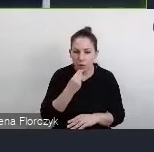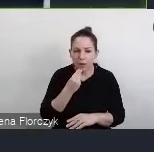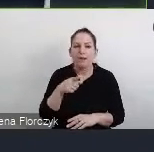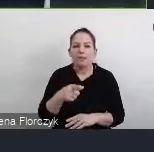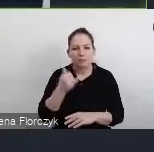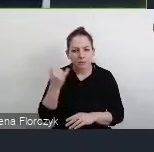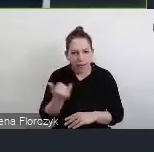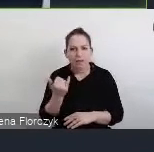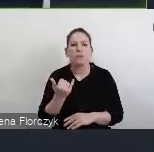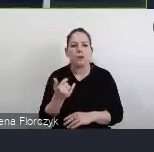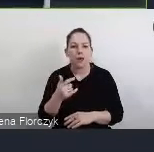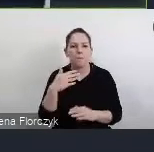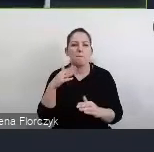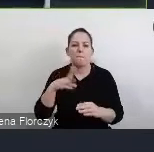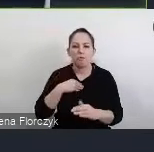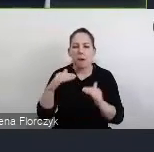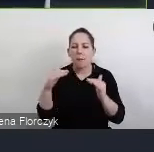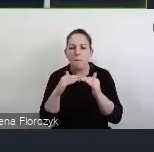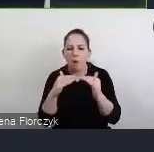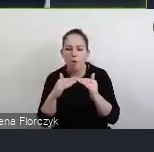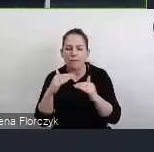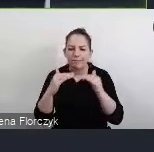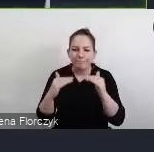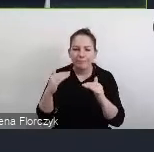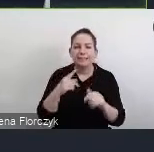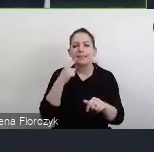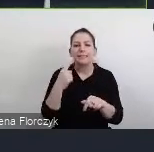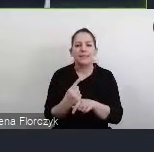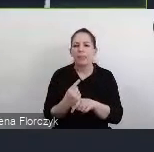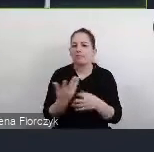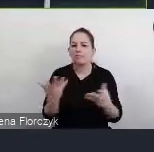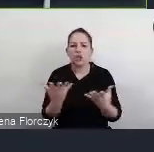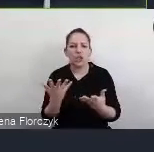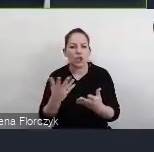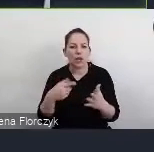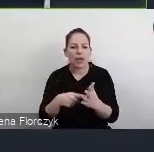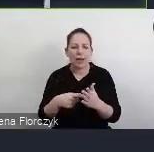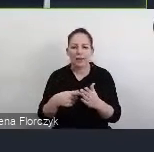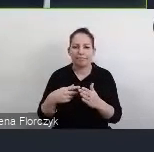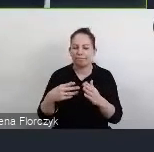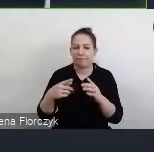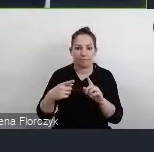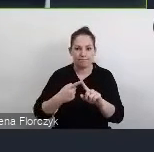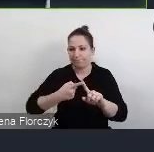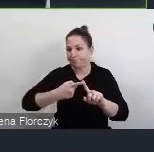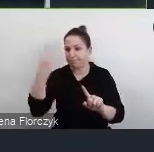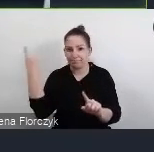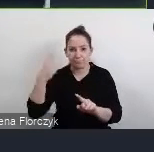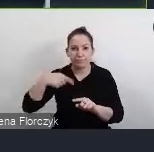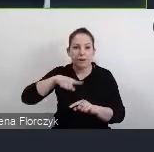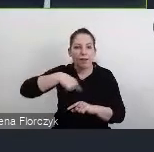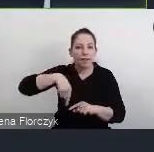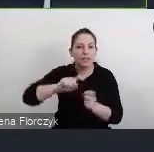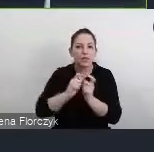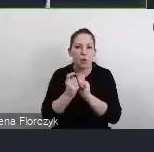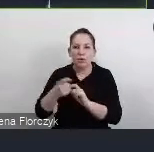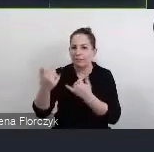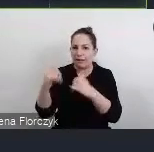zawsze siebie porównać, stwierdzić, gdzie tutaj odbiegamy od naszych tutaj